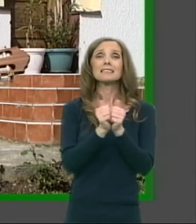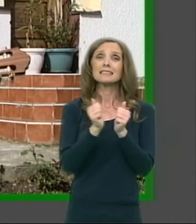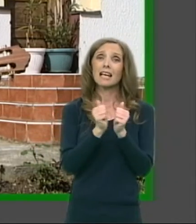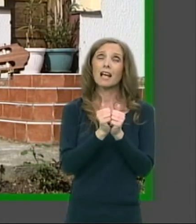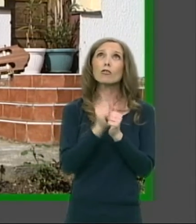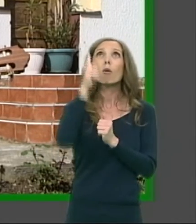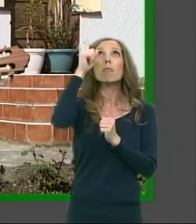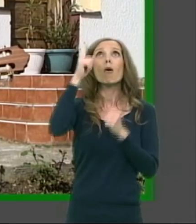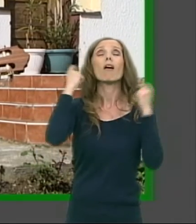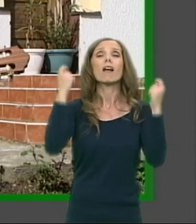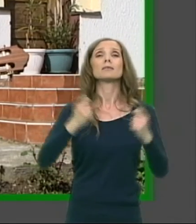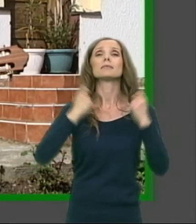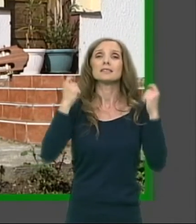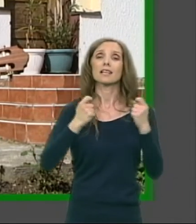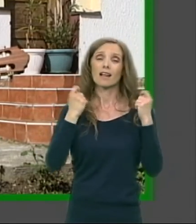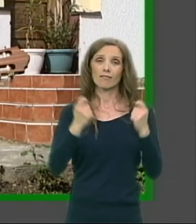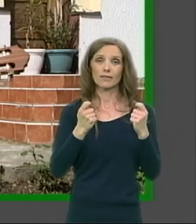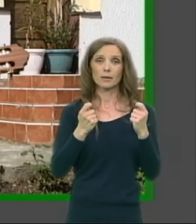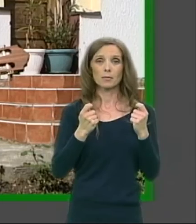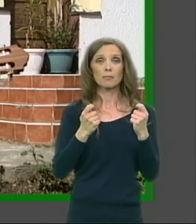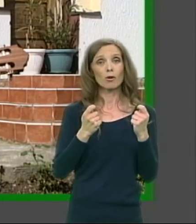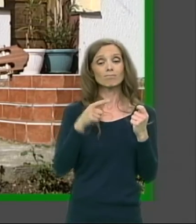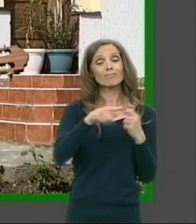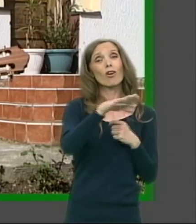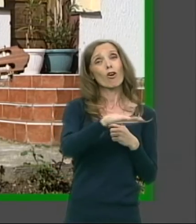Boga proslavljamo svoga,